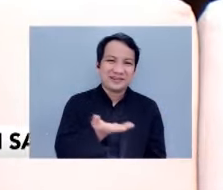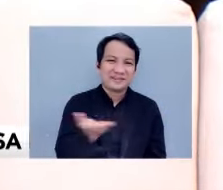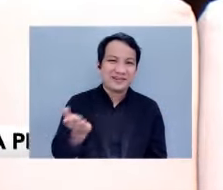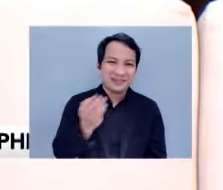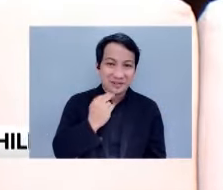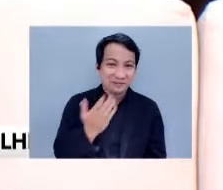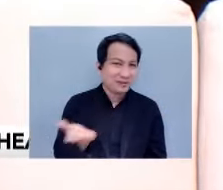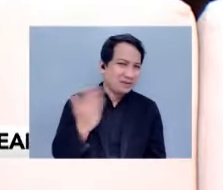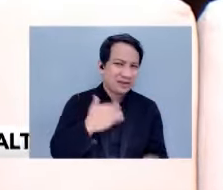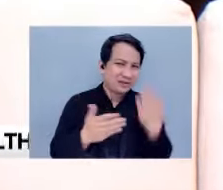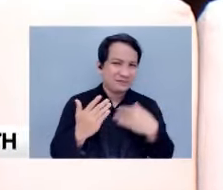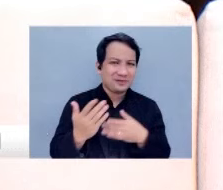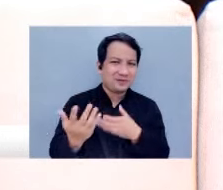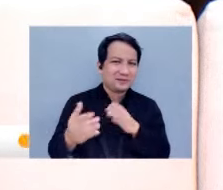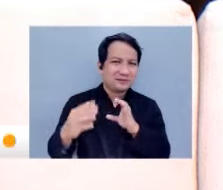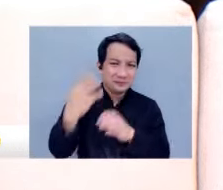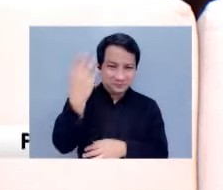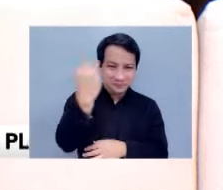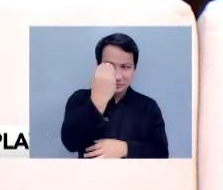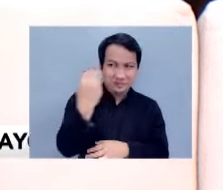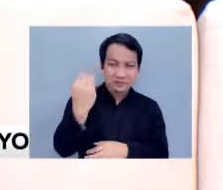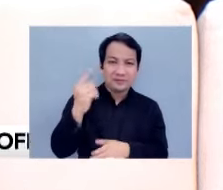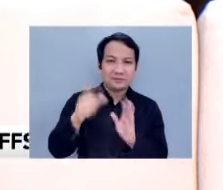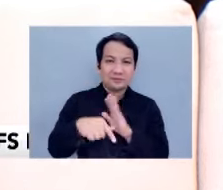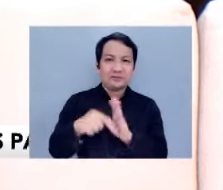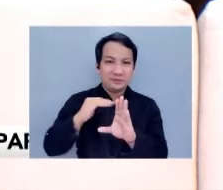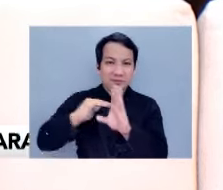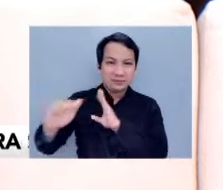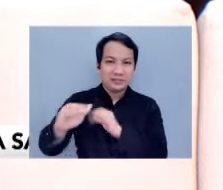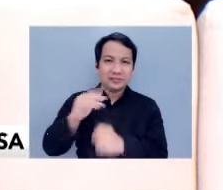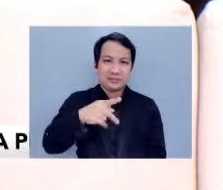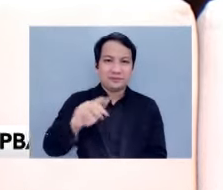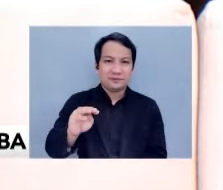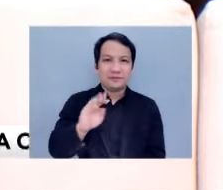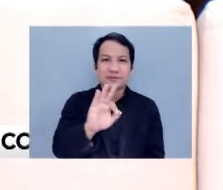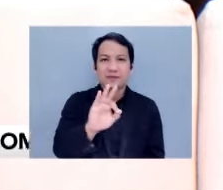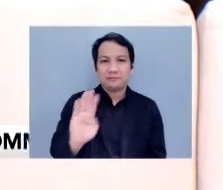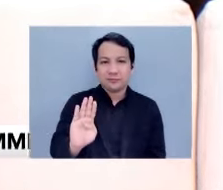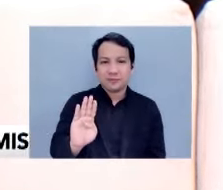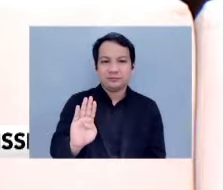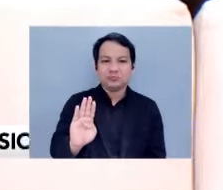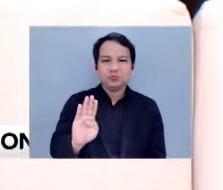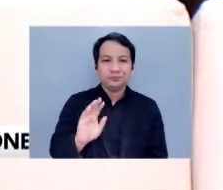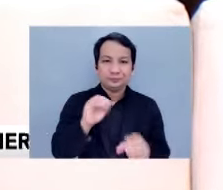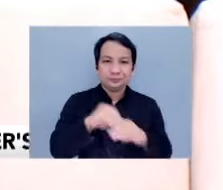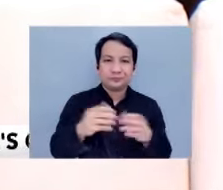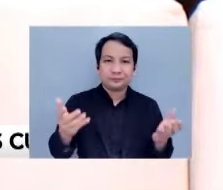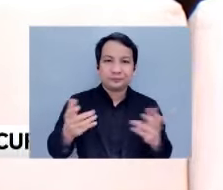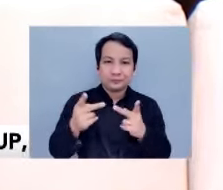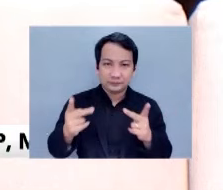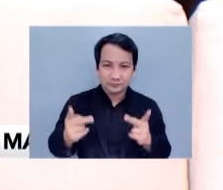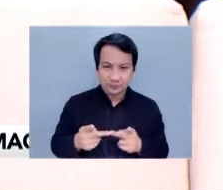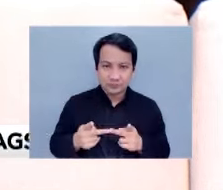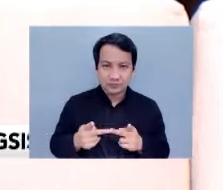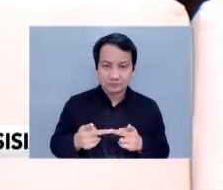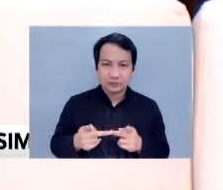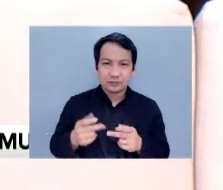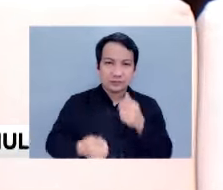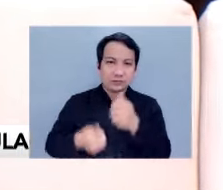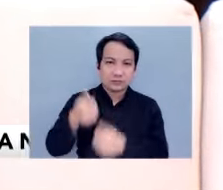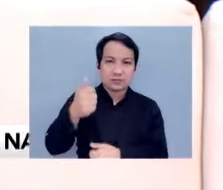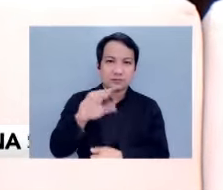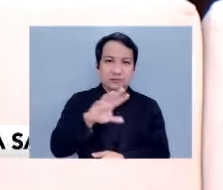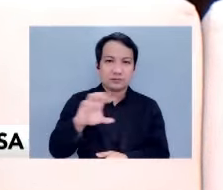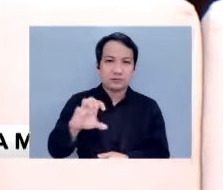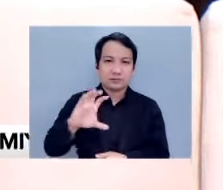ng selfie, mga kapatid. Tsaka na lang po i-PM sa aming official Facebook page. Ilagay nyo na rin kung saan lugar kayo naroon para manalo po ng 500 pesos